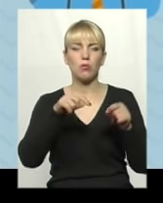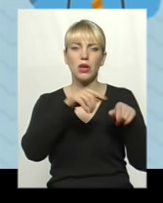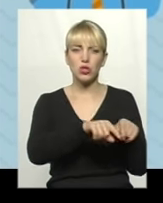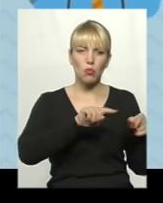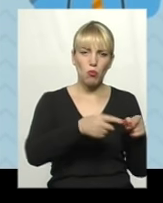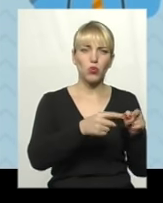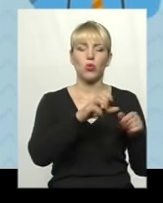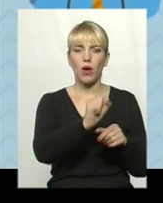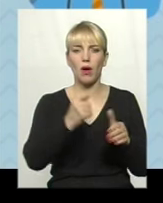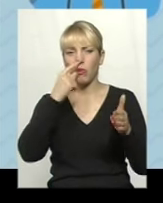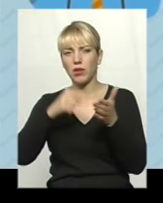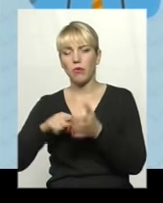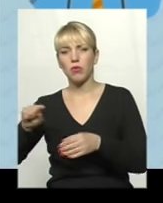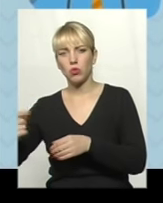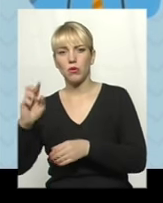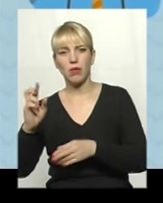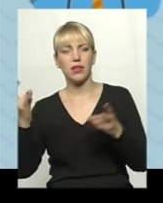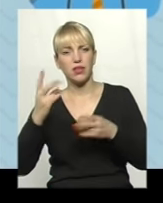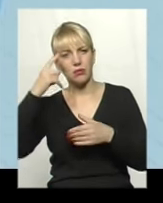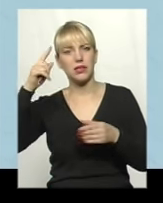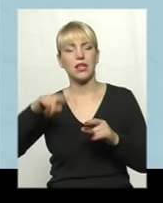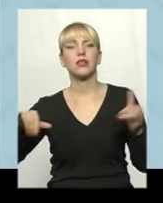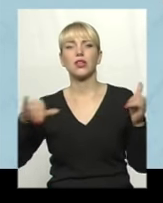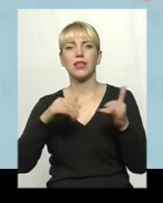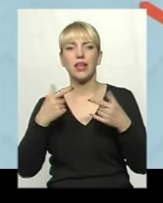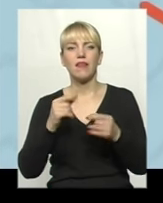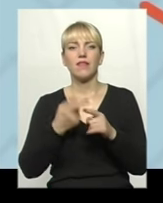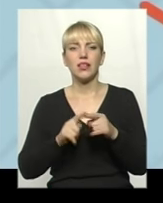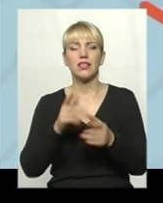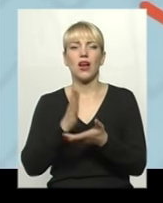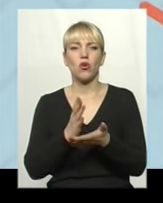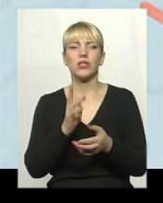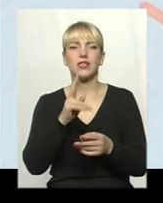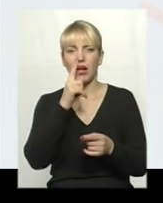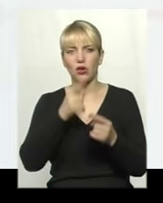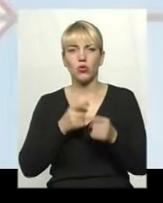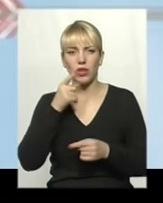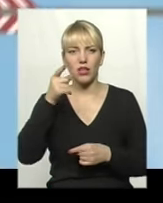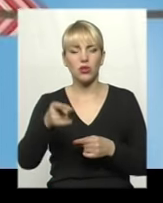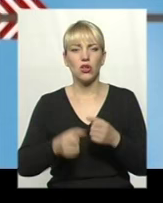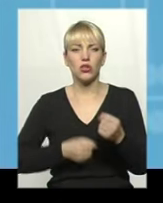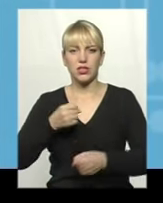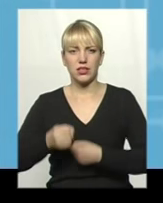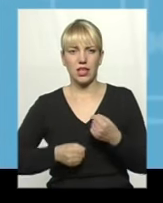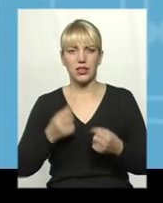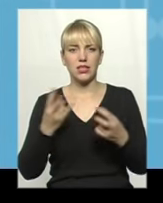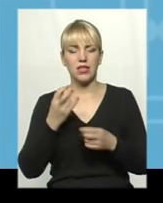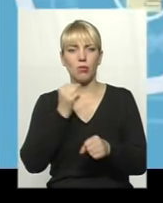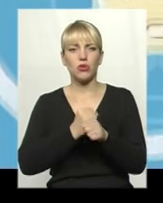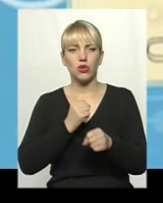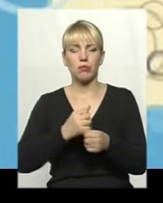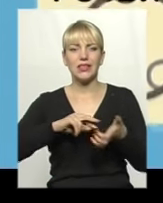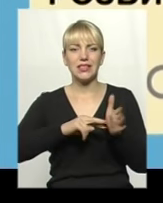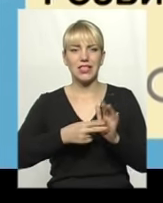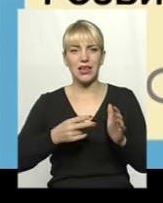до пункту Б, потрібно насамперед знати, де він знаходиться і як туди дістатись. Громаді необхідно розробити стратегію розвитку.